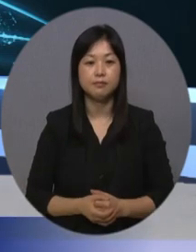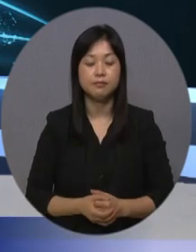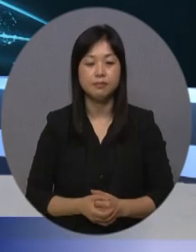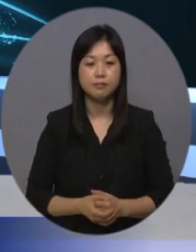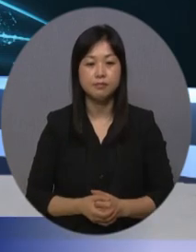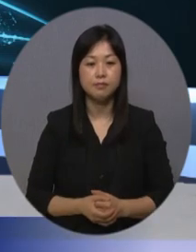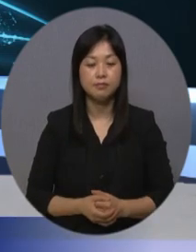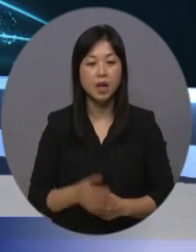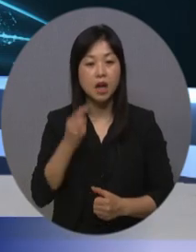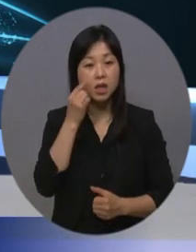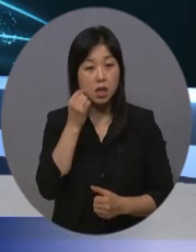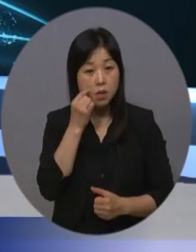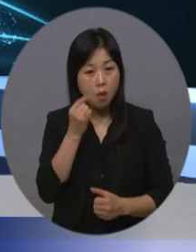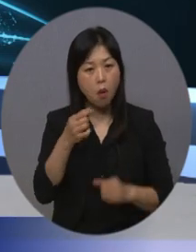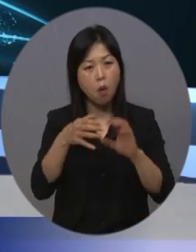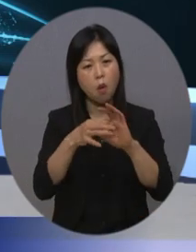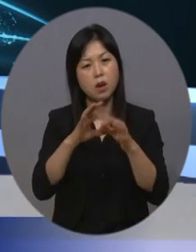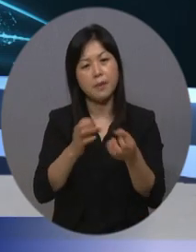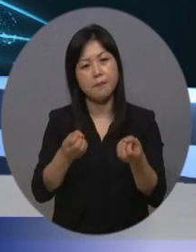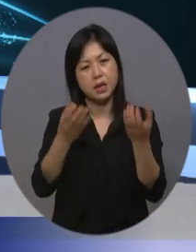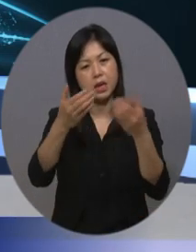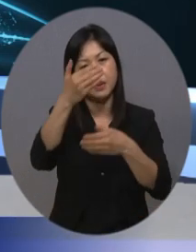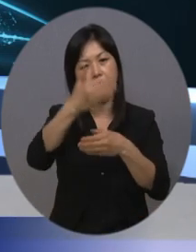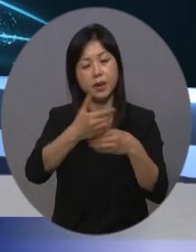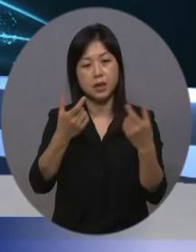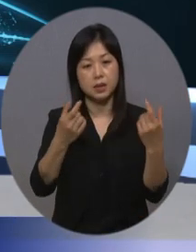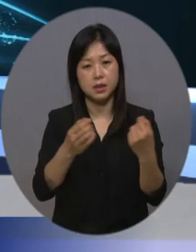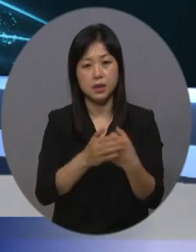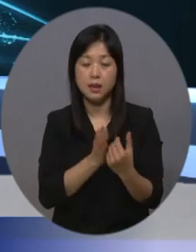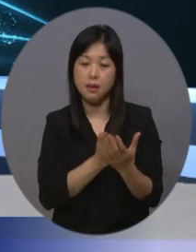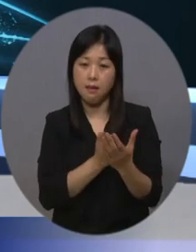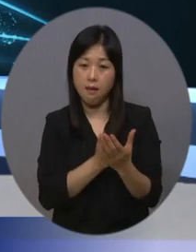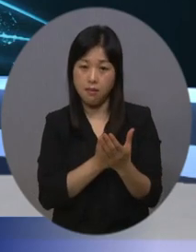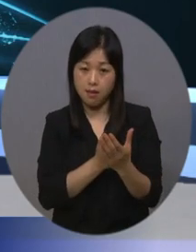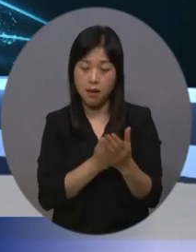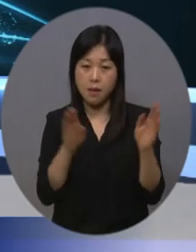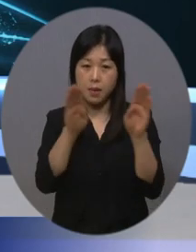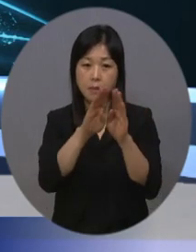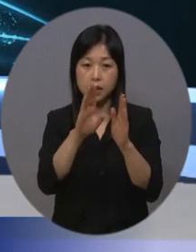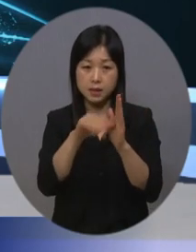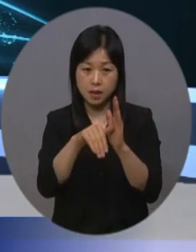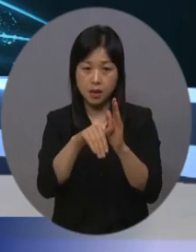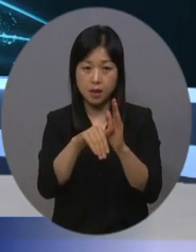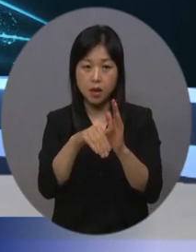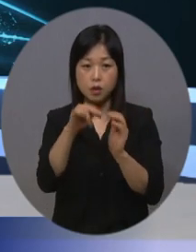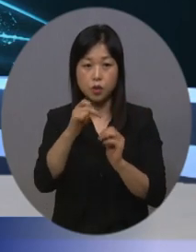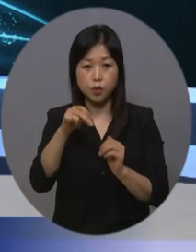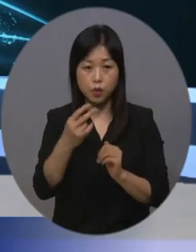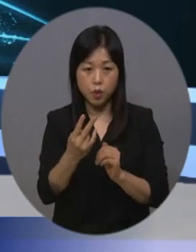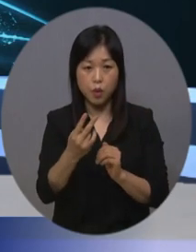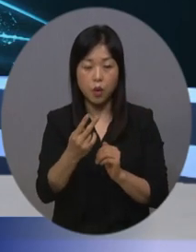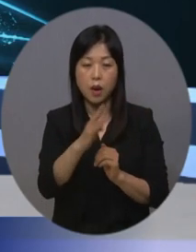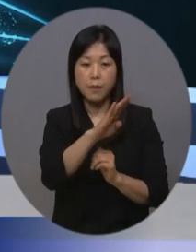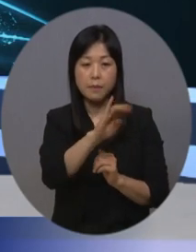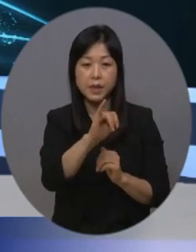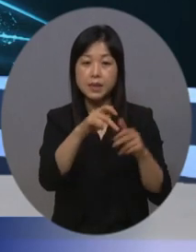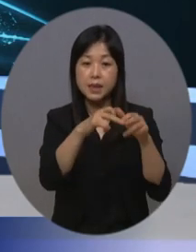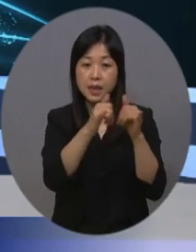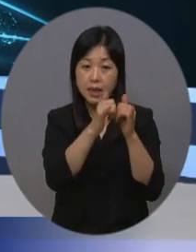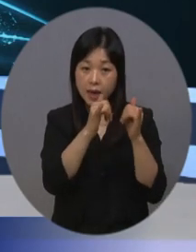도쿄올림픽이 막을 내렸습니다. 한 아나운서가 폐막식 중계에서 도쿄 비장애인 올림픽의 모든 방송을